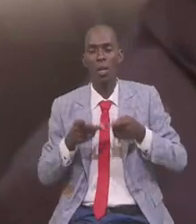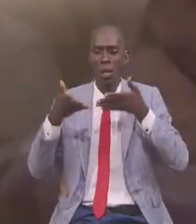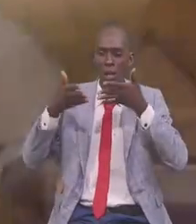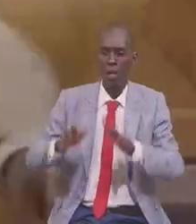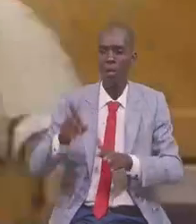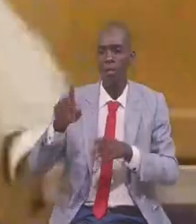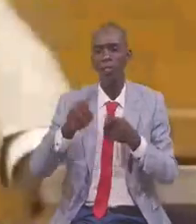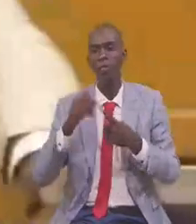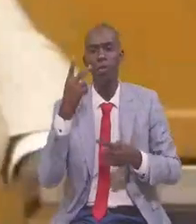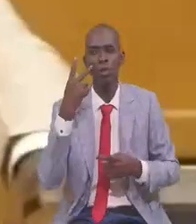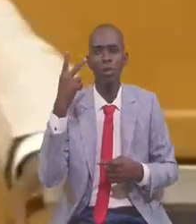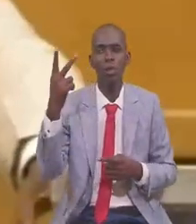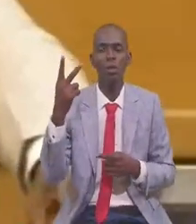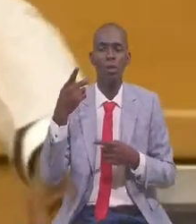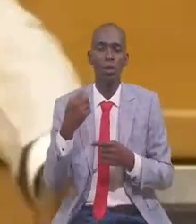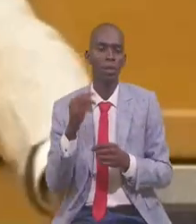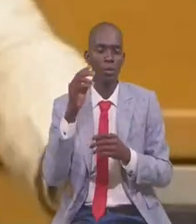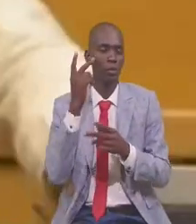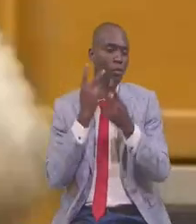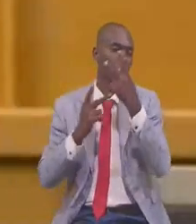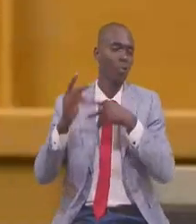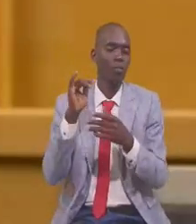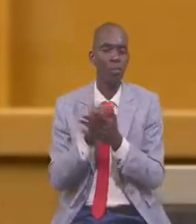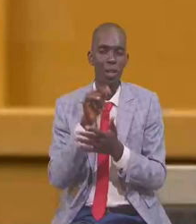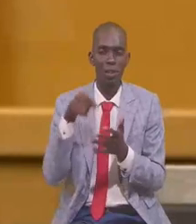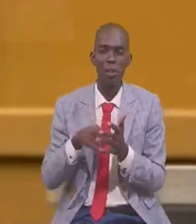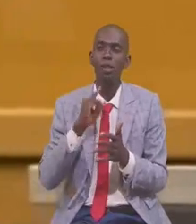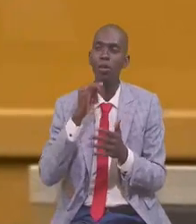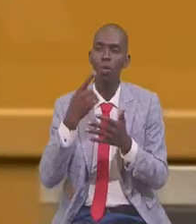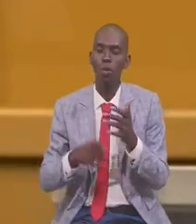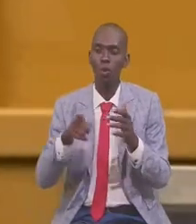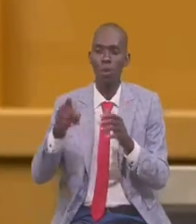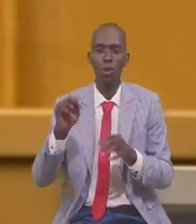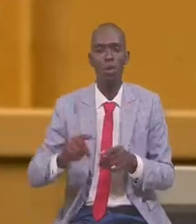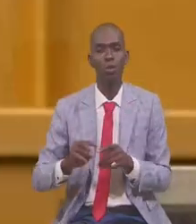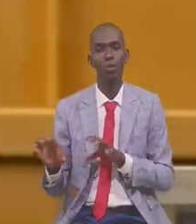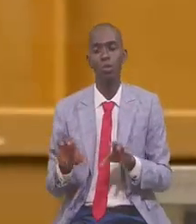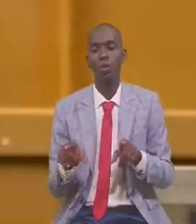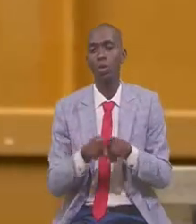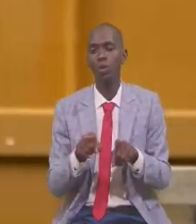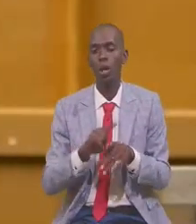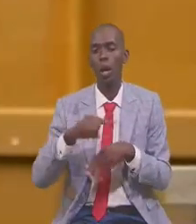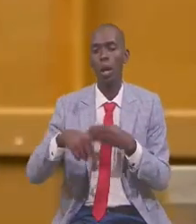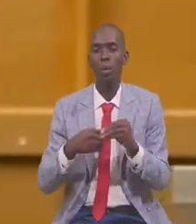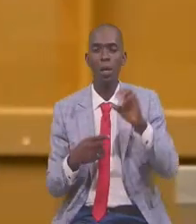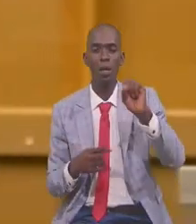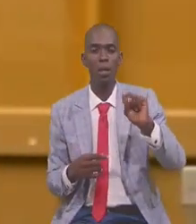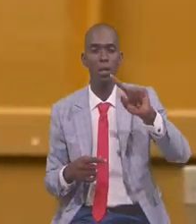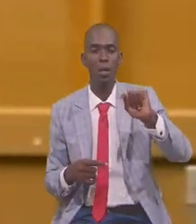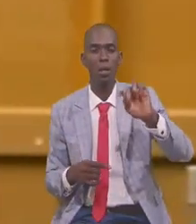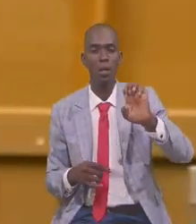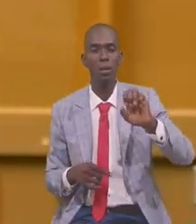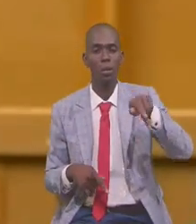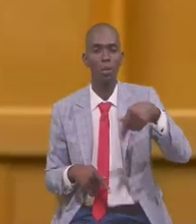la vision. Que voici ce qu'il peut être. Et ce Étienne, quand les gens ont regardé le visage d'Étienne,